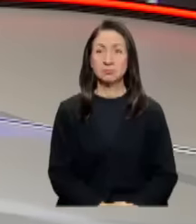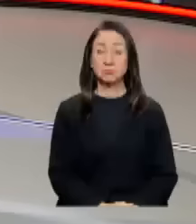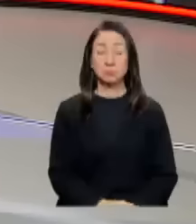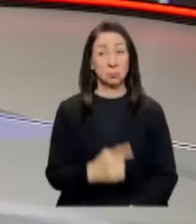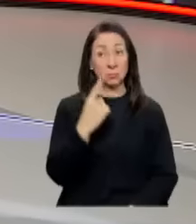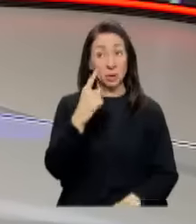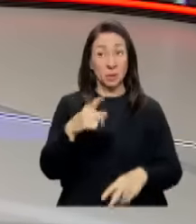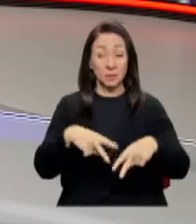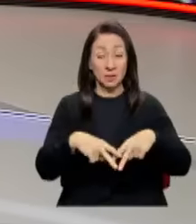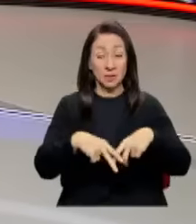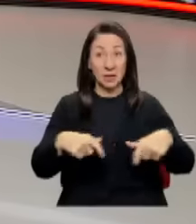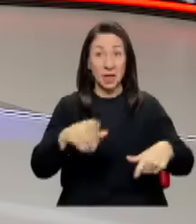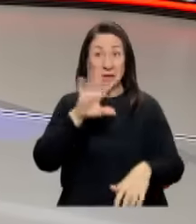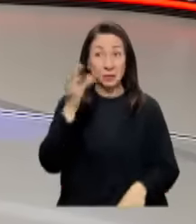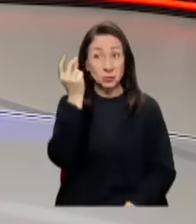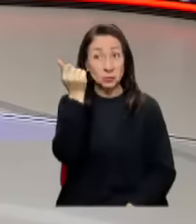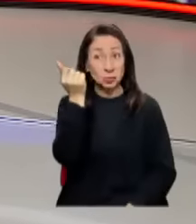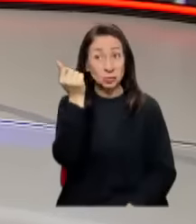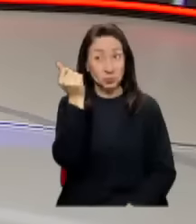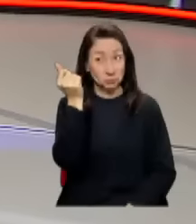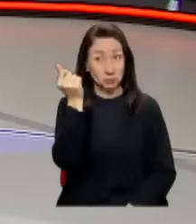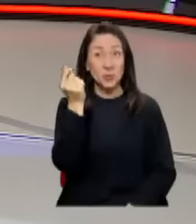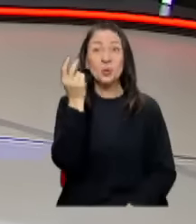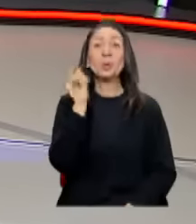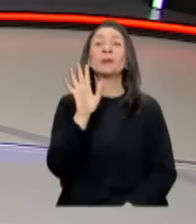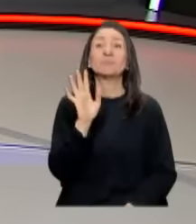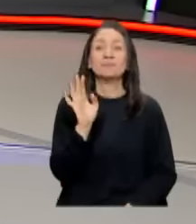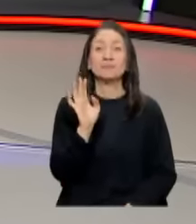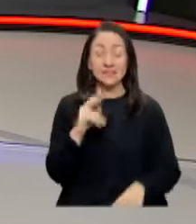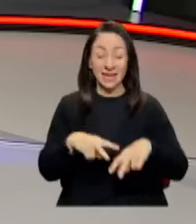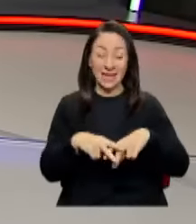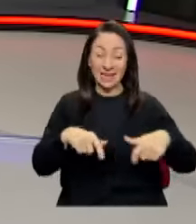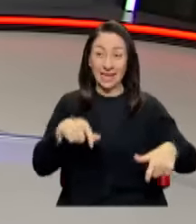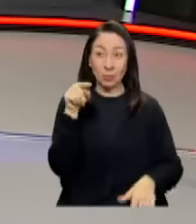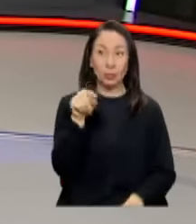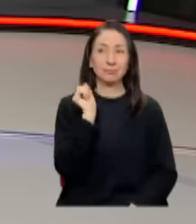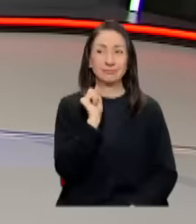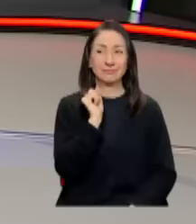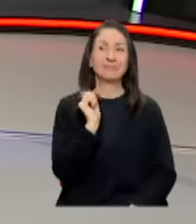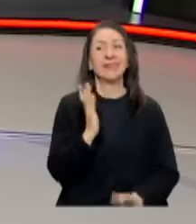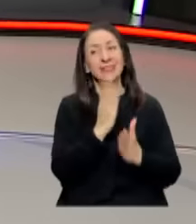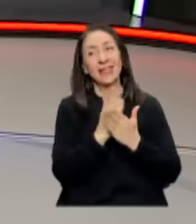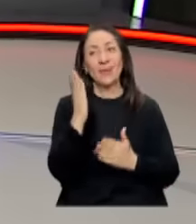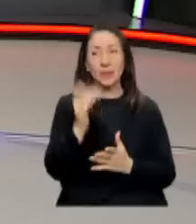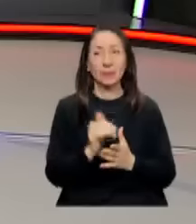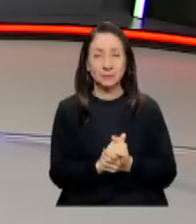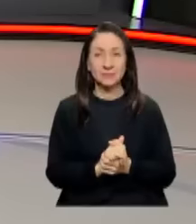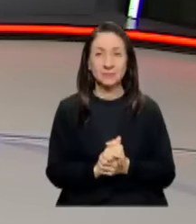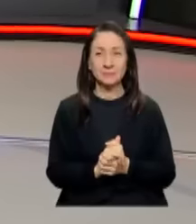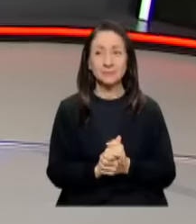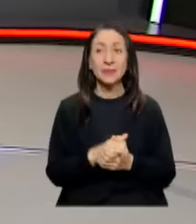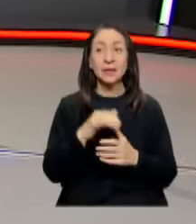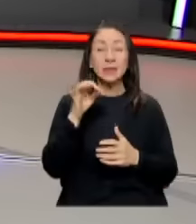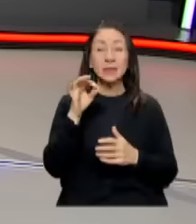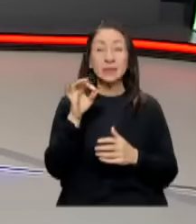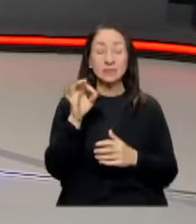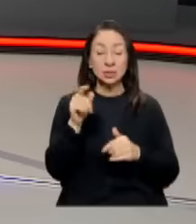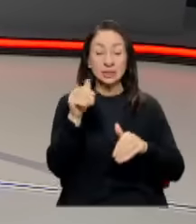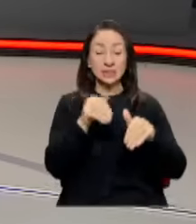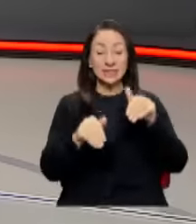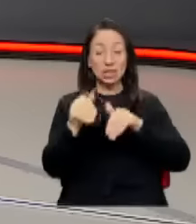Bakıyorum etiketi herkes unutmuş. Efendim unutmadım. Etiket bu. Devam edelim. Şimdi bu